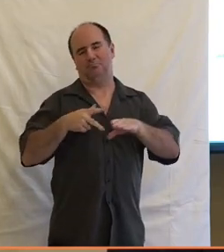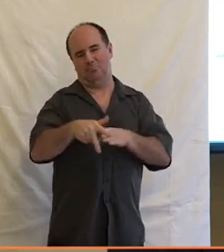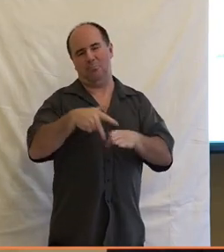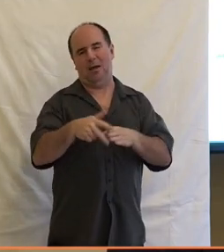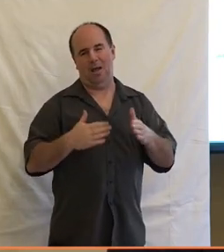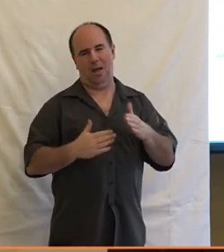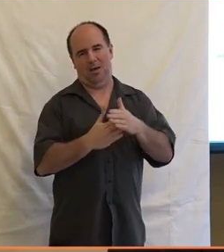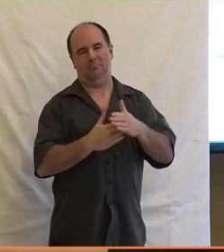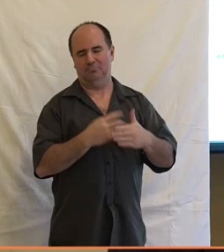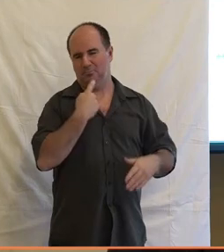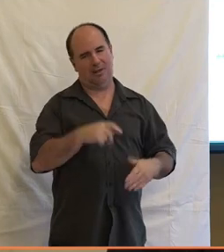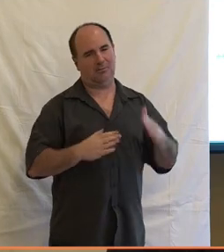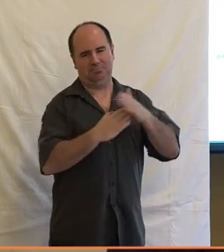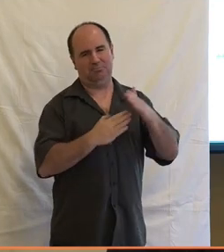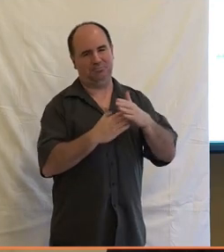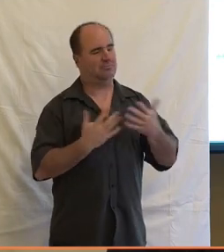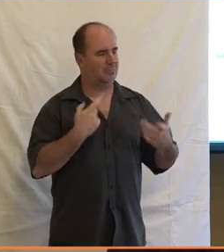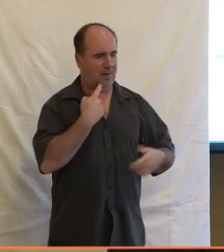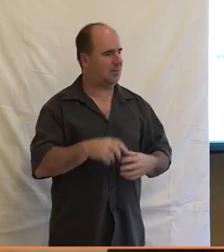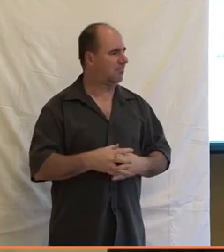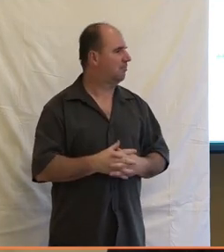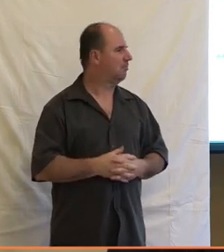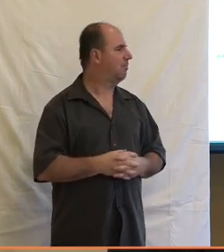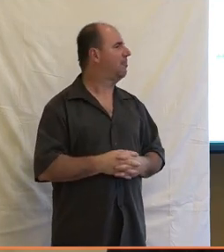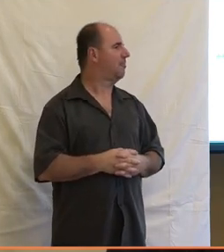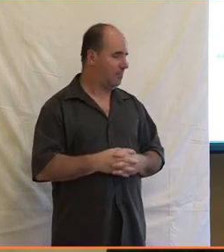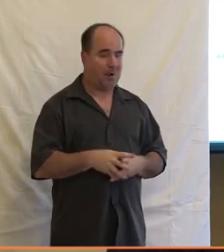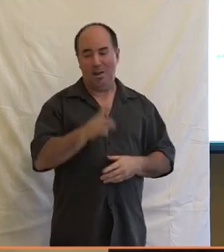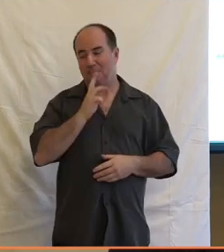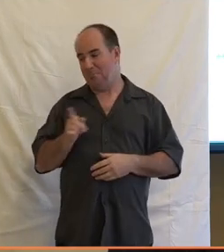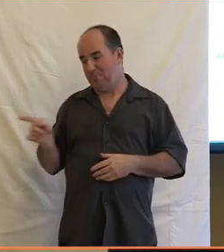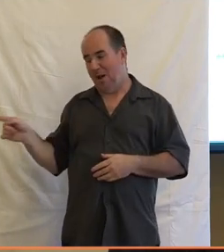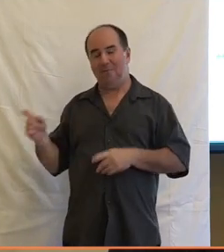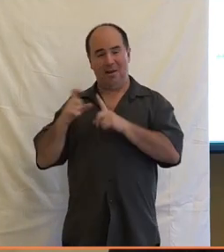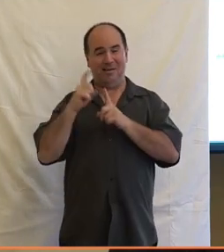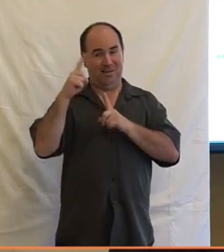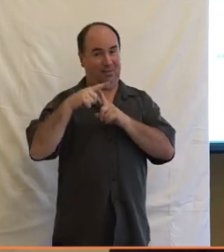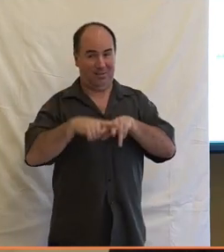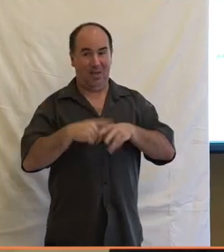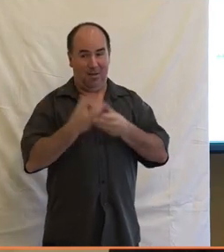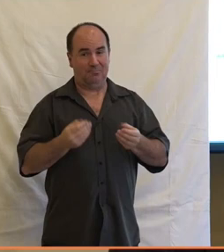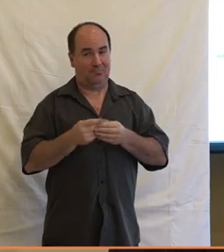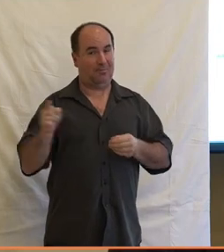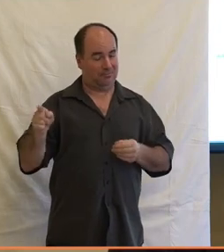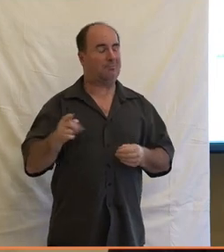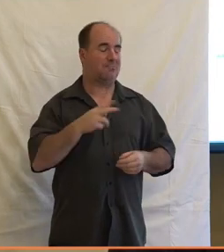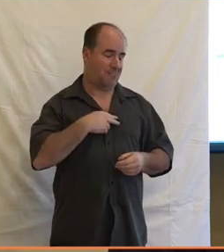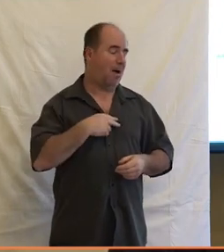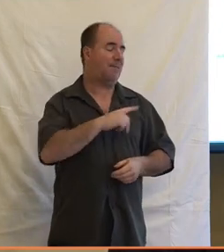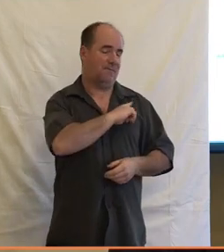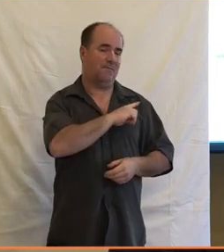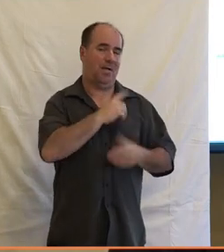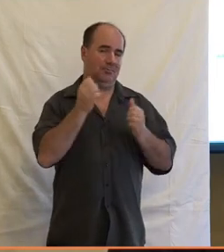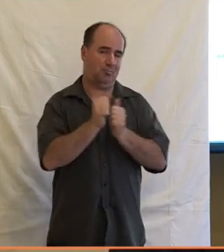bohužel vlastně potvrdit to, co tady říkala Dita i z vlastní zkušenosti. Já jsem dlouhé roky působil vlastně jako